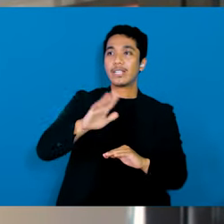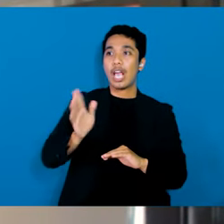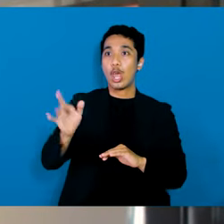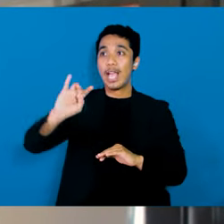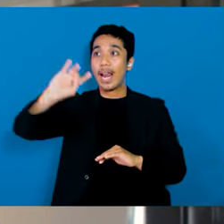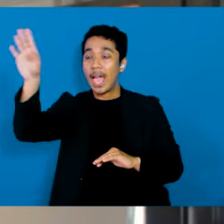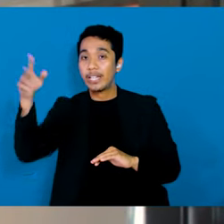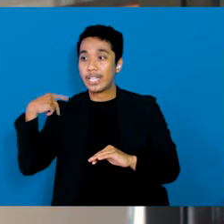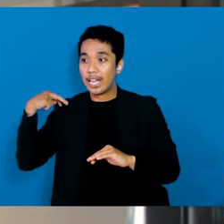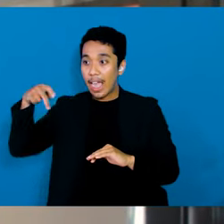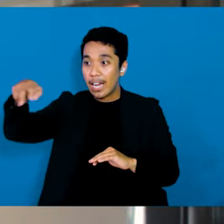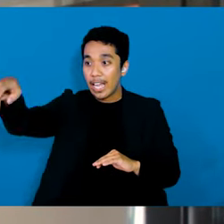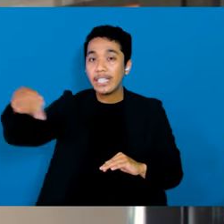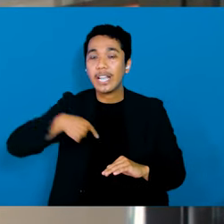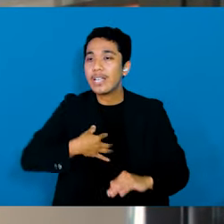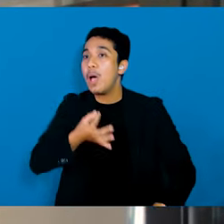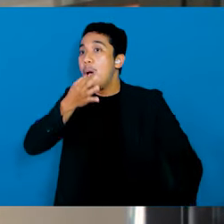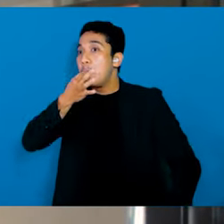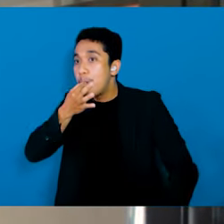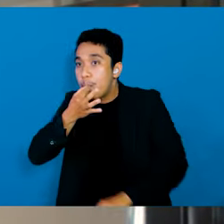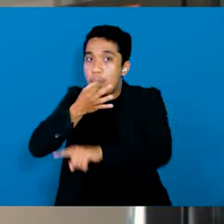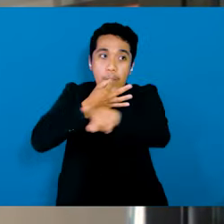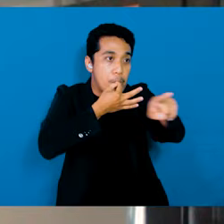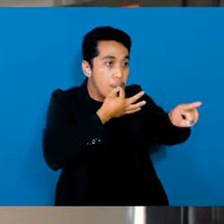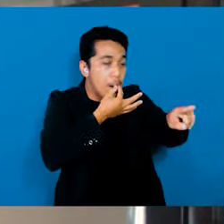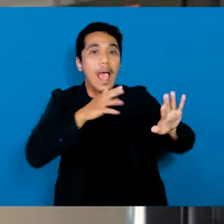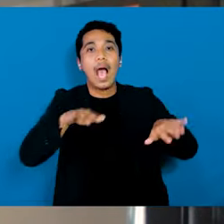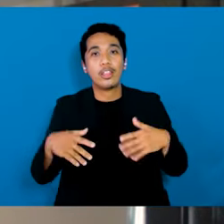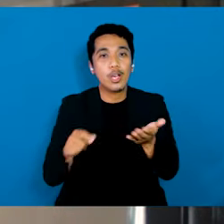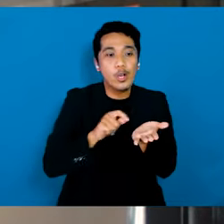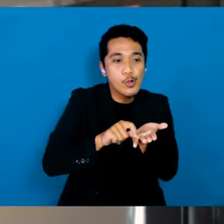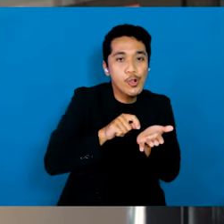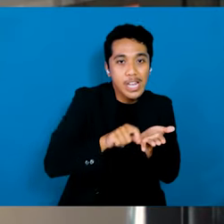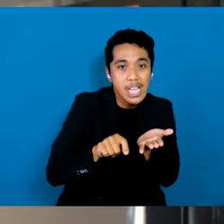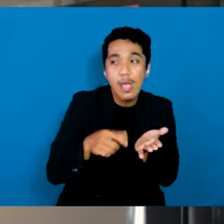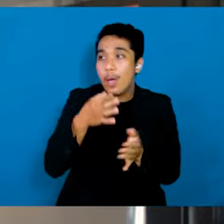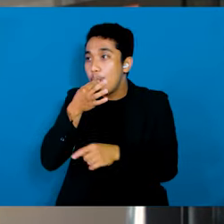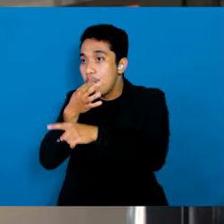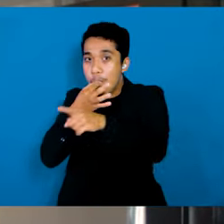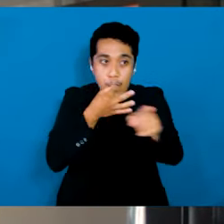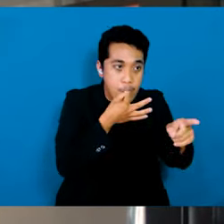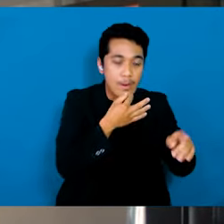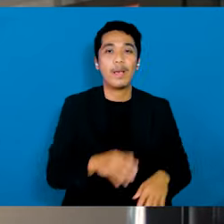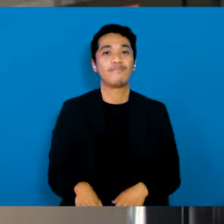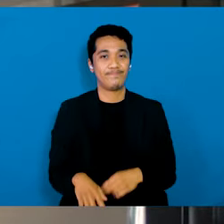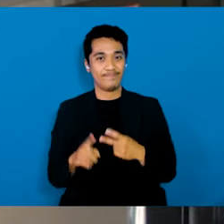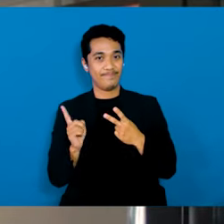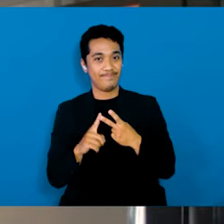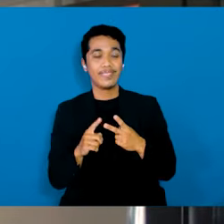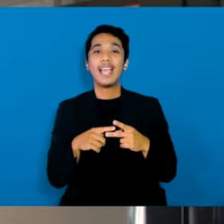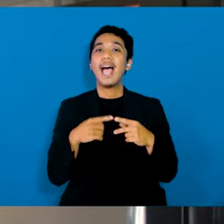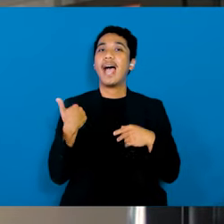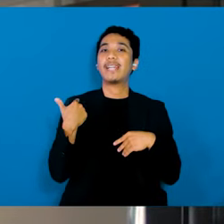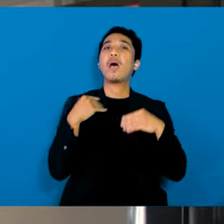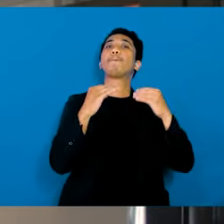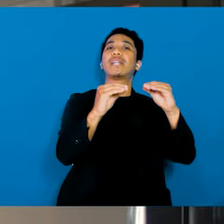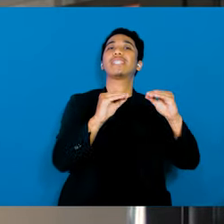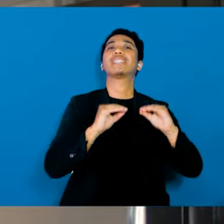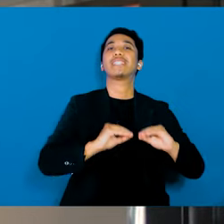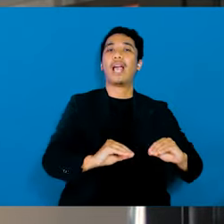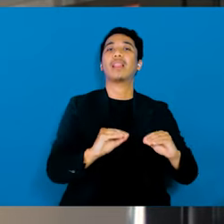Yang lain lari bagiannya saya nyemprit. Sama. Atau nulis kayak gitu. Kemudian ada pendidikan teori kayak gitu